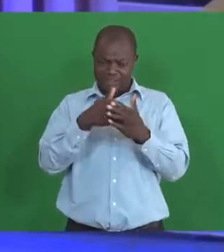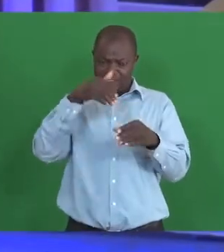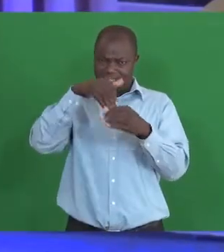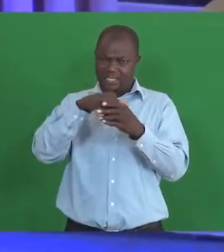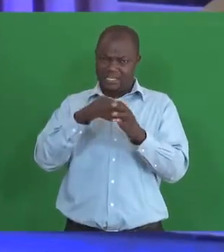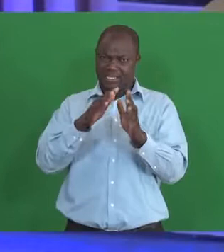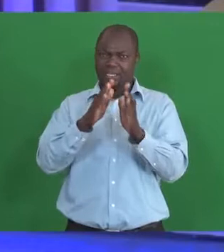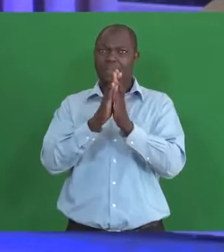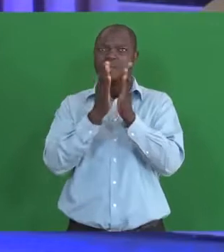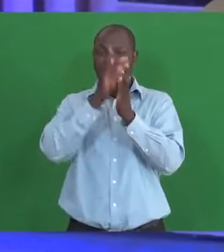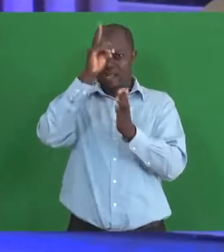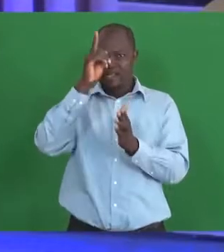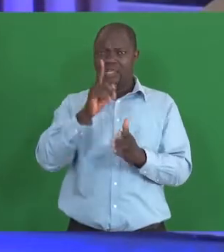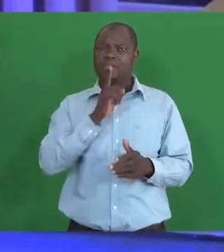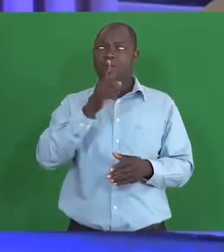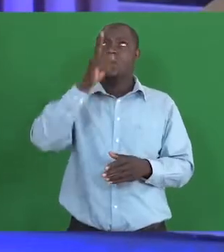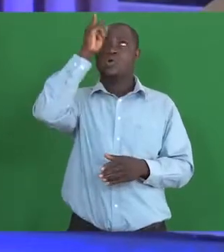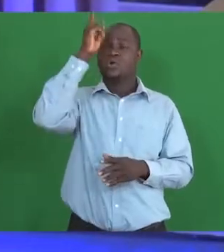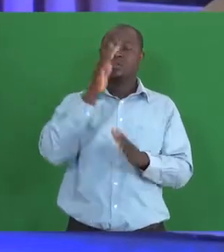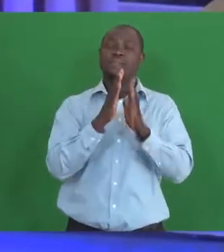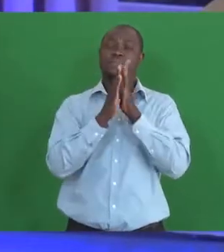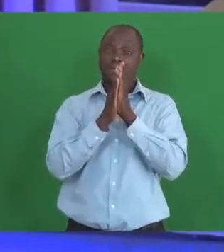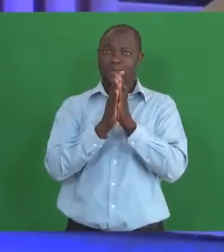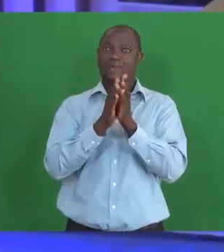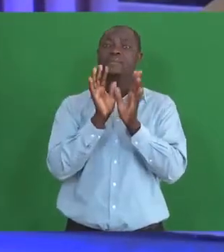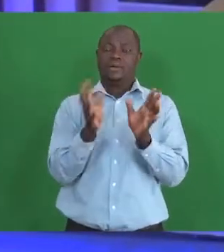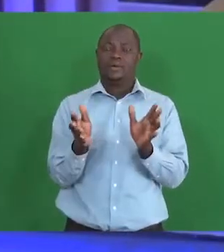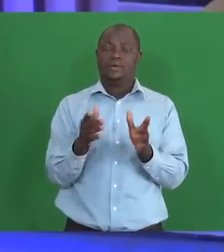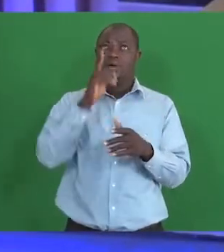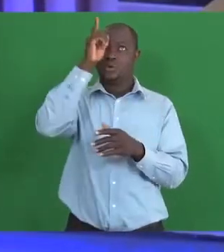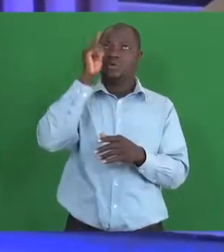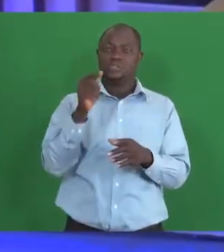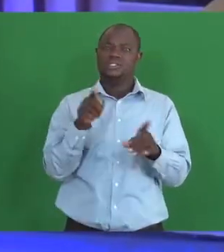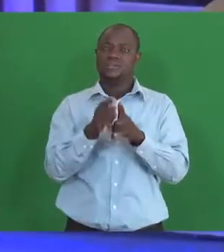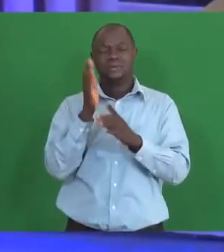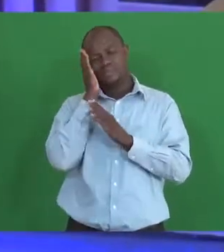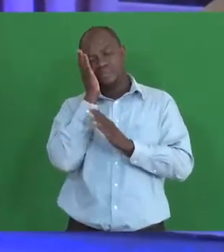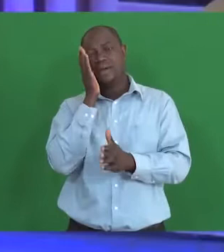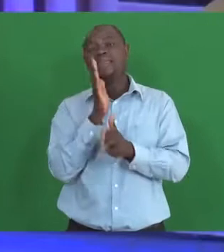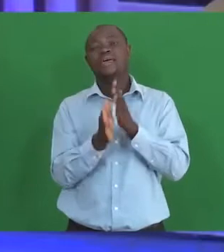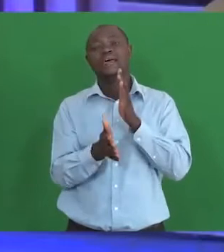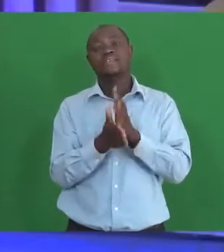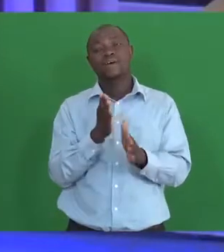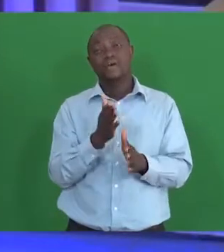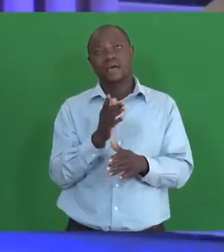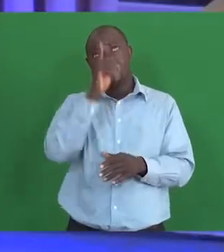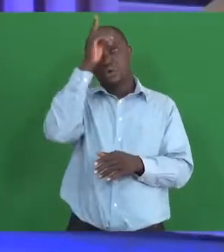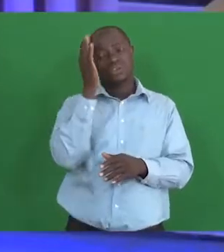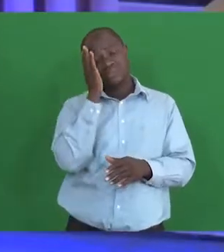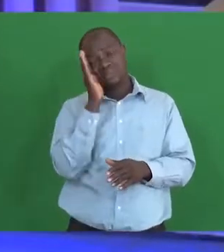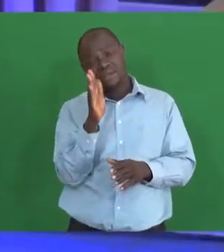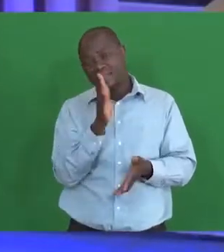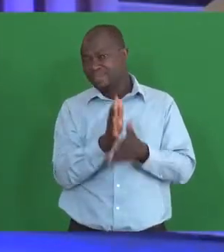irika, chinonzi Mwari vanonamatwa nechitendero ichocho. Mwari wacho havarari. Mwari ivavo